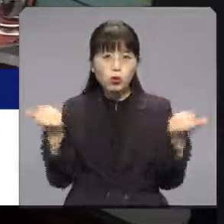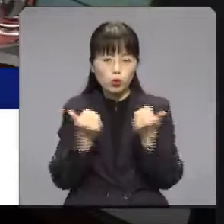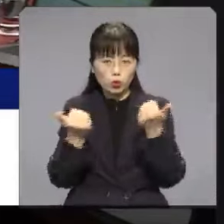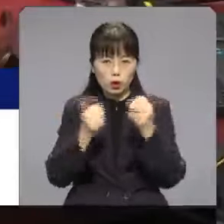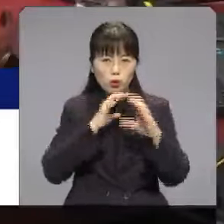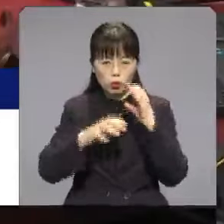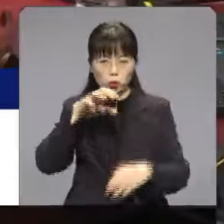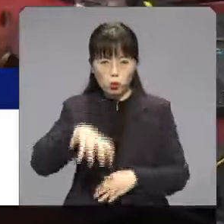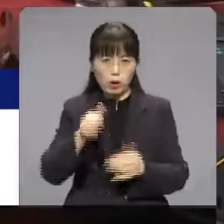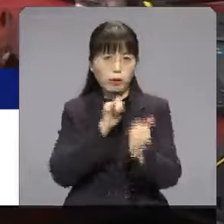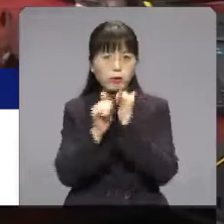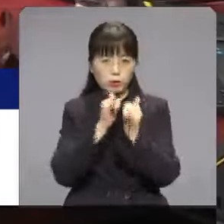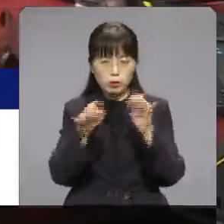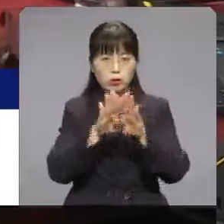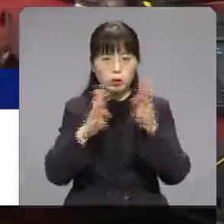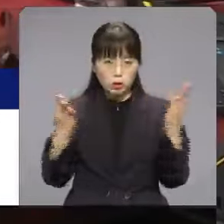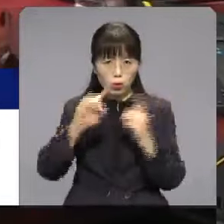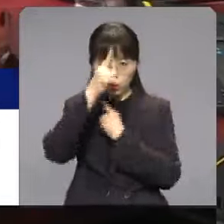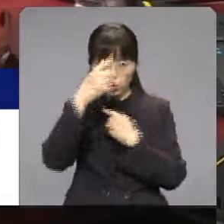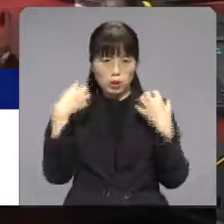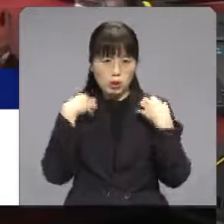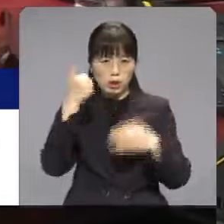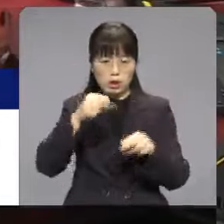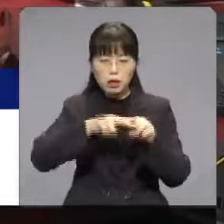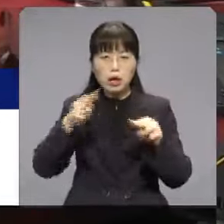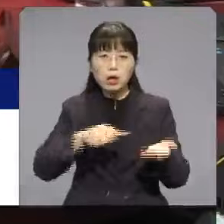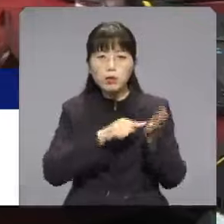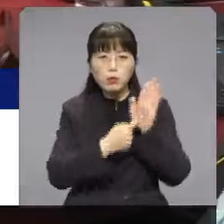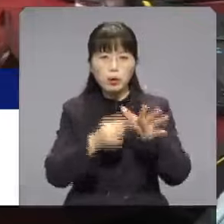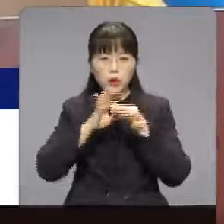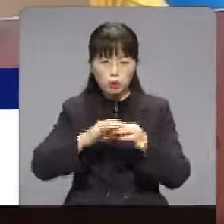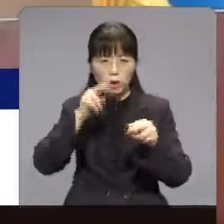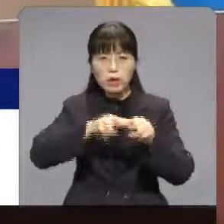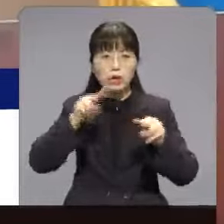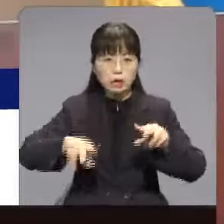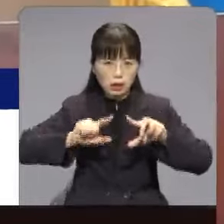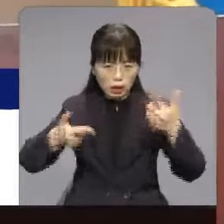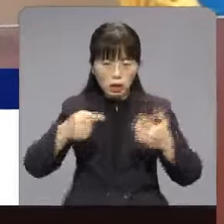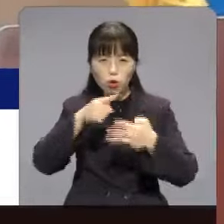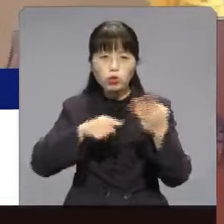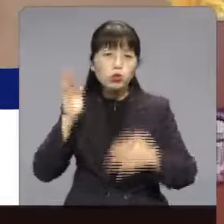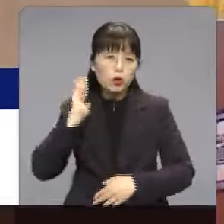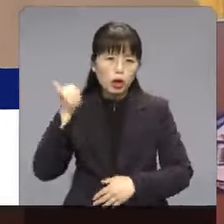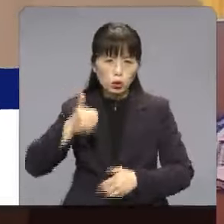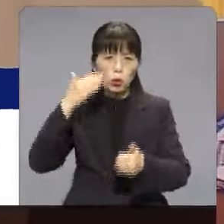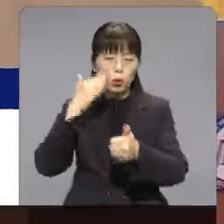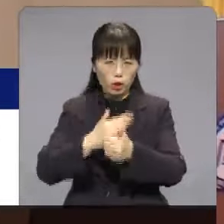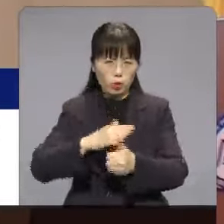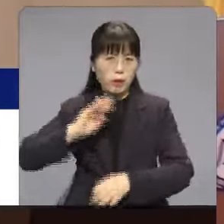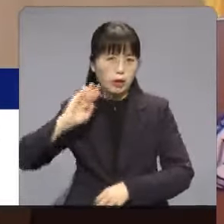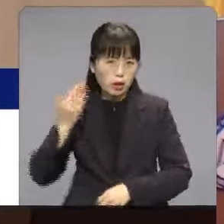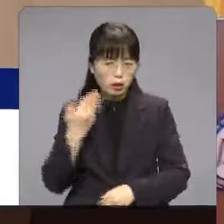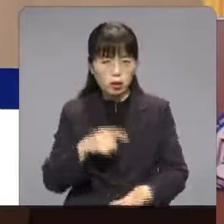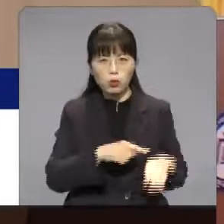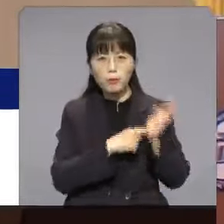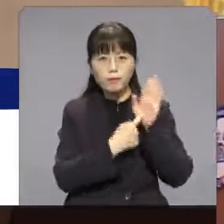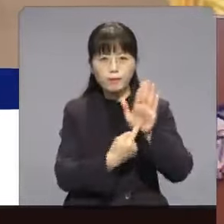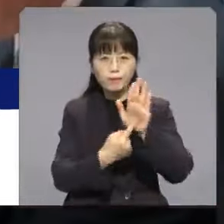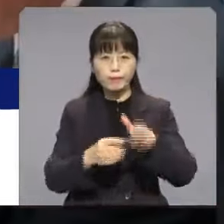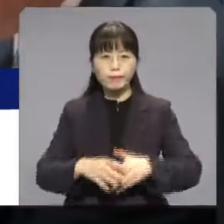소통관에서 브리핑을 열고 이대사는 사위 표명을 통한 사퇴가 아니라 윤 대통령이 해임 시켰어야 한다며